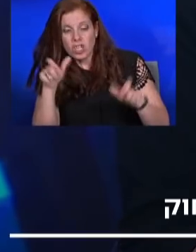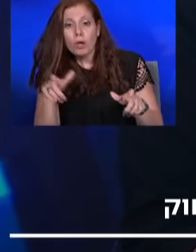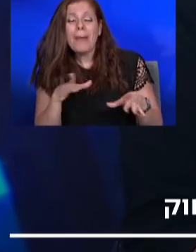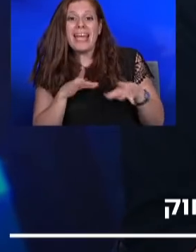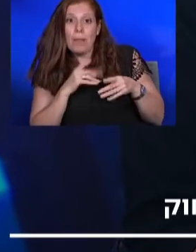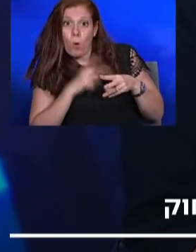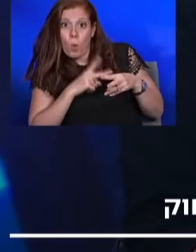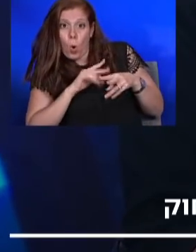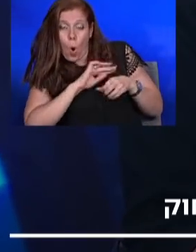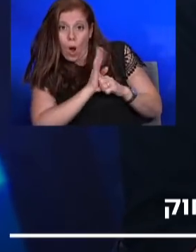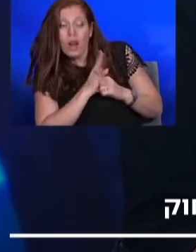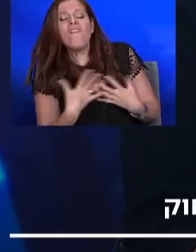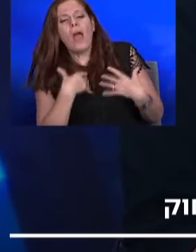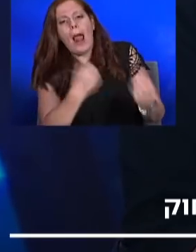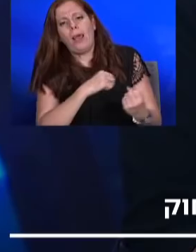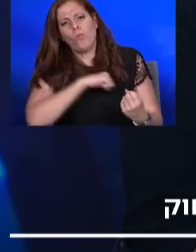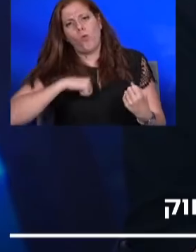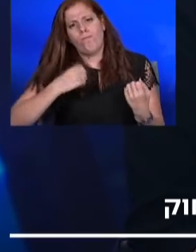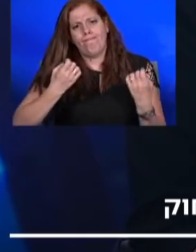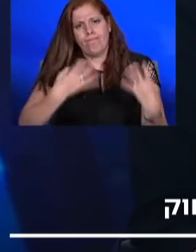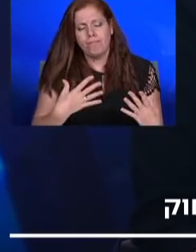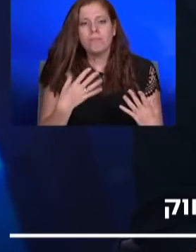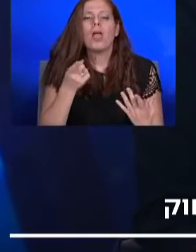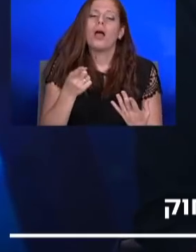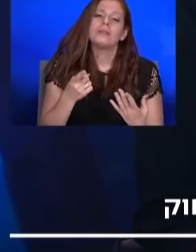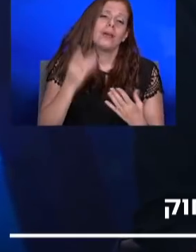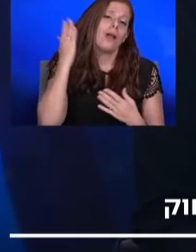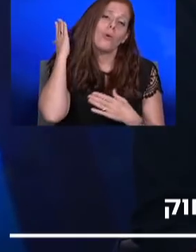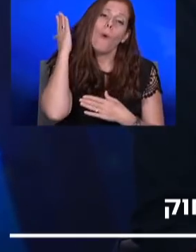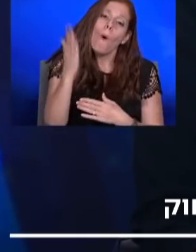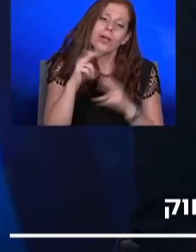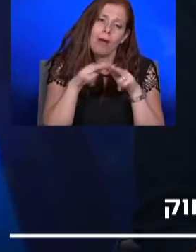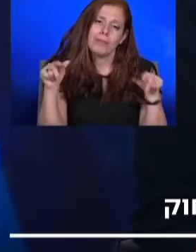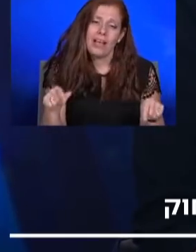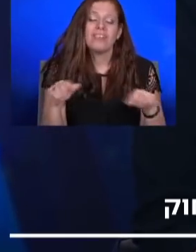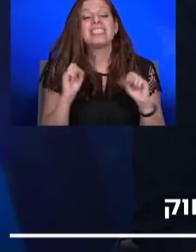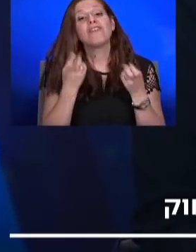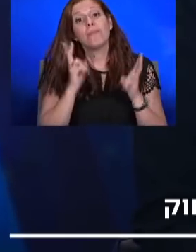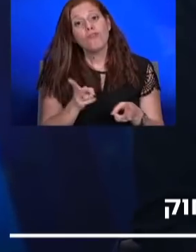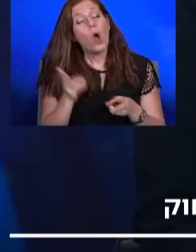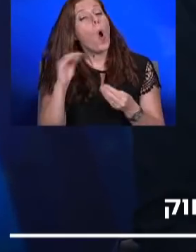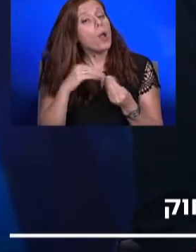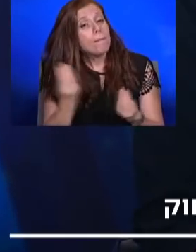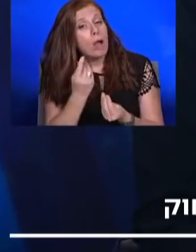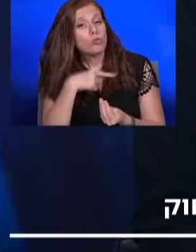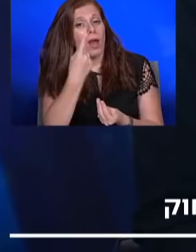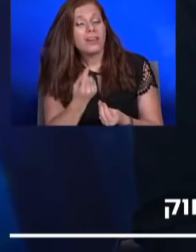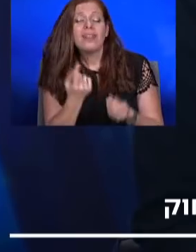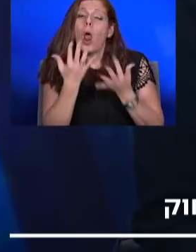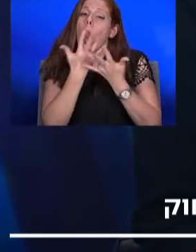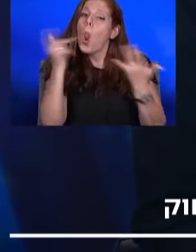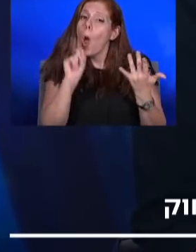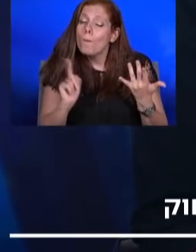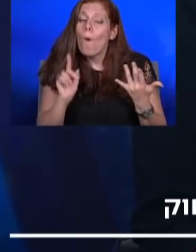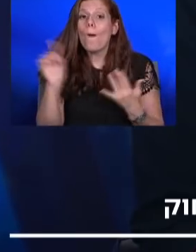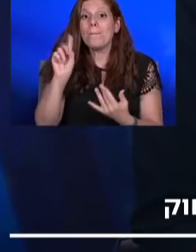כמובן. אז רחוקים מהניצחון, ואם אפשר עוד כוכבית, עוד לא ברור האם מי שיש לו נוגדנים